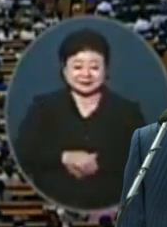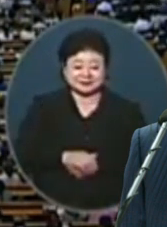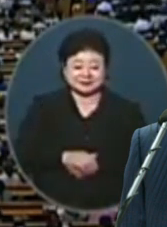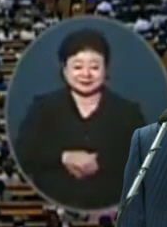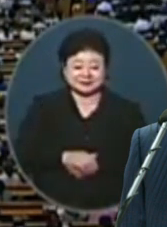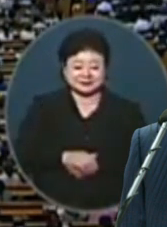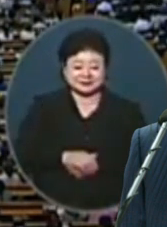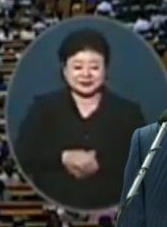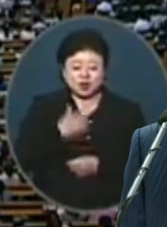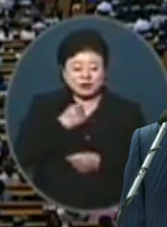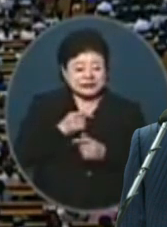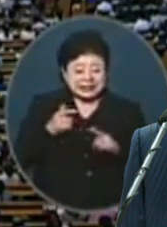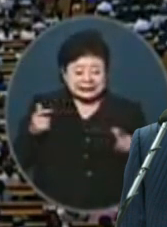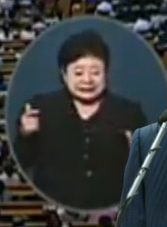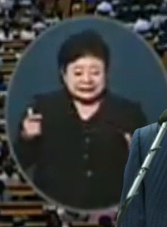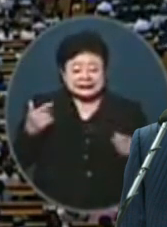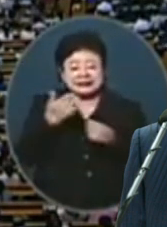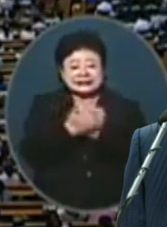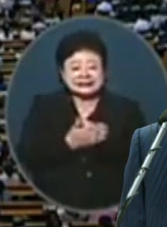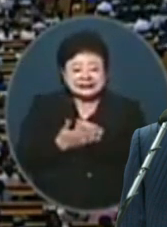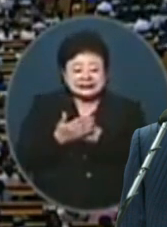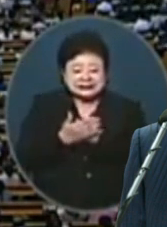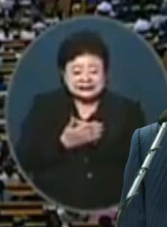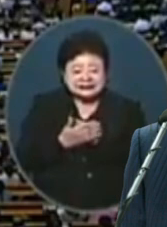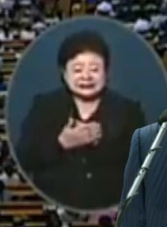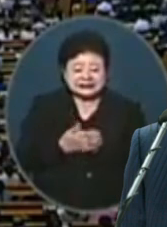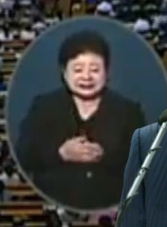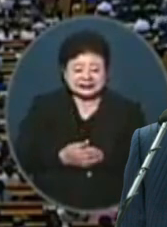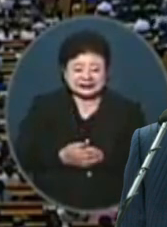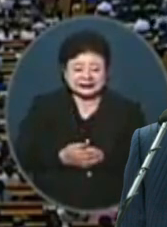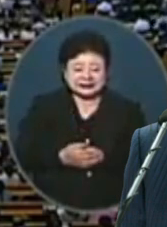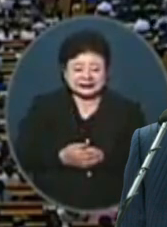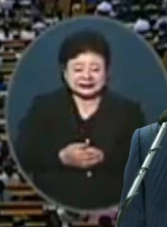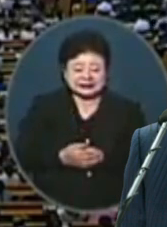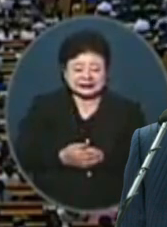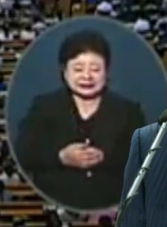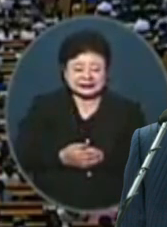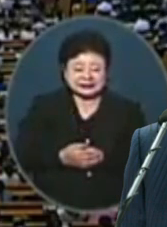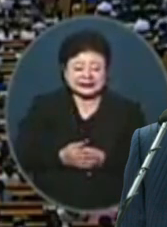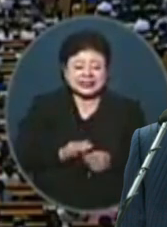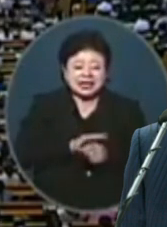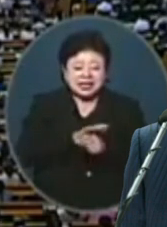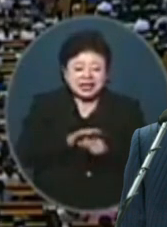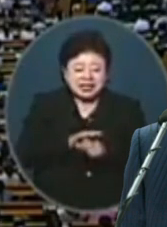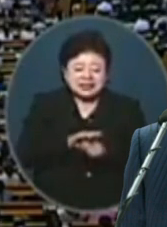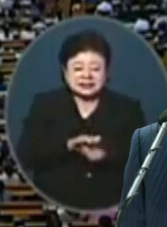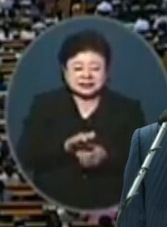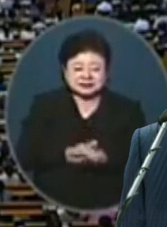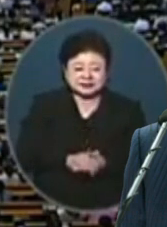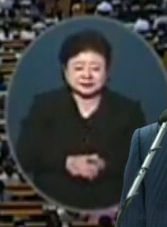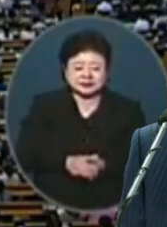돌봐야 되는 것입니다. 변치 않은 은혜의 구원을 의지하고 역시 사랑도 의지합니다.